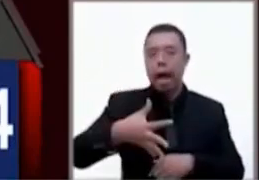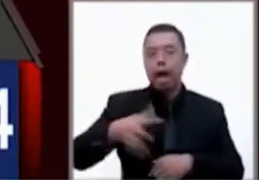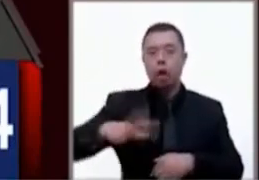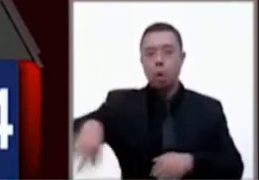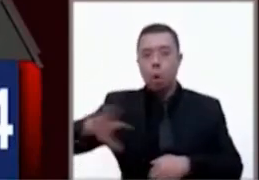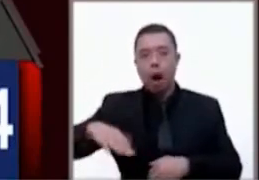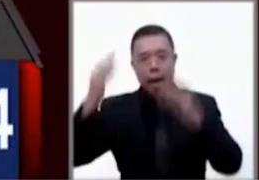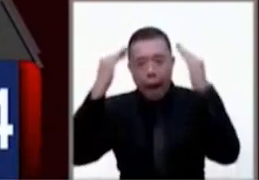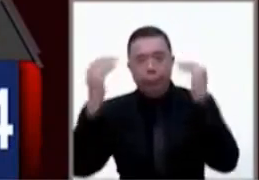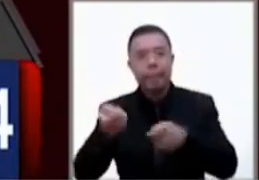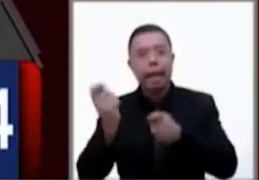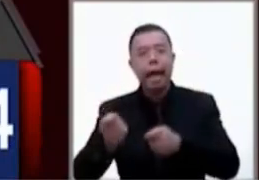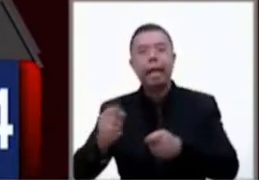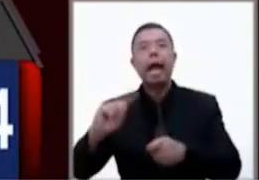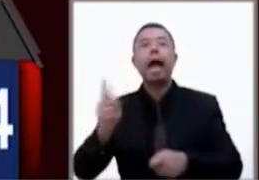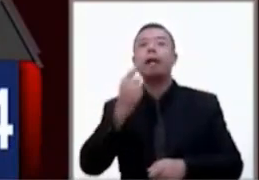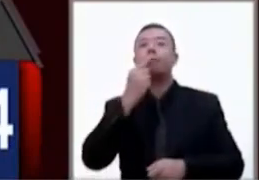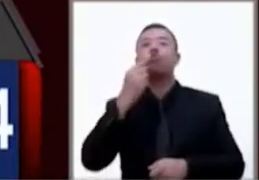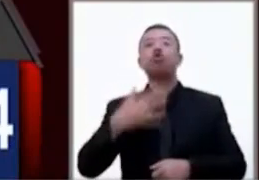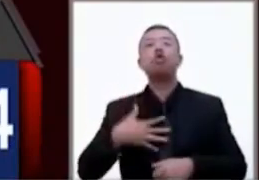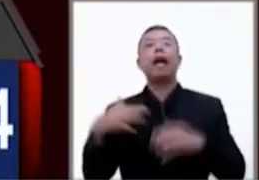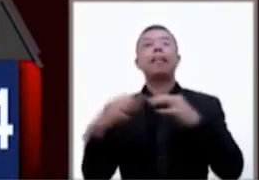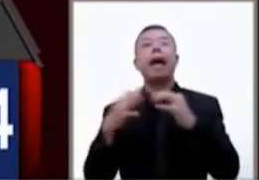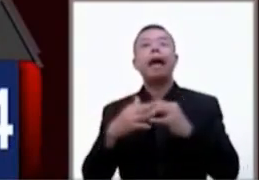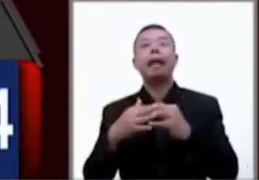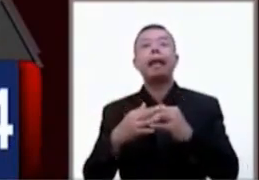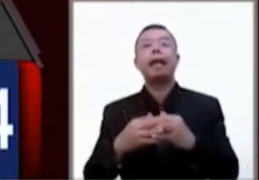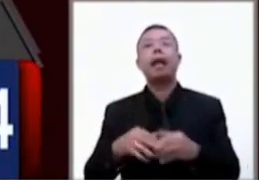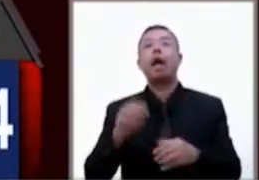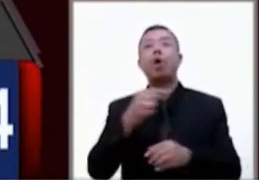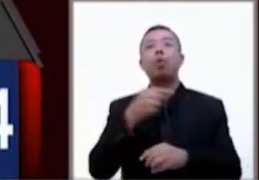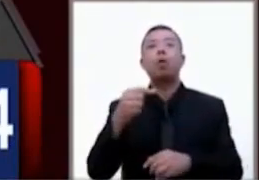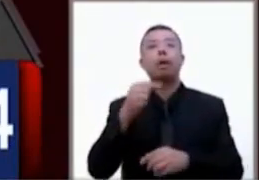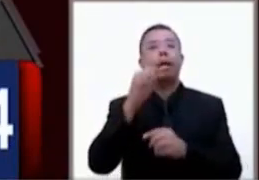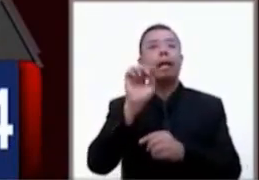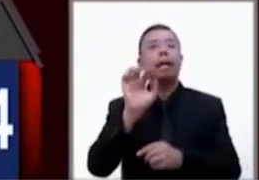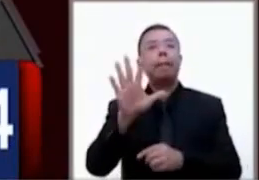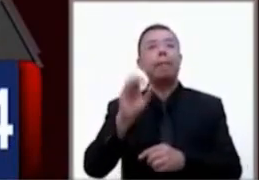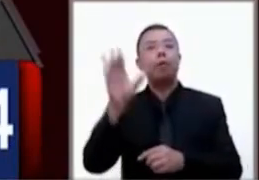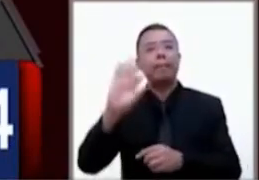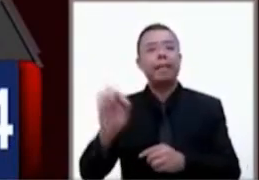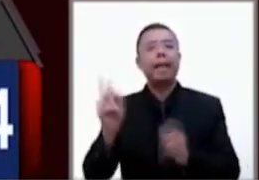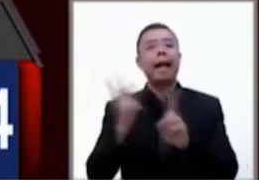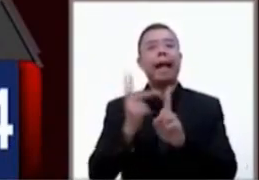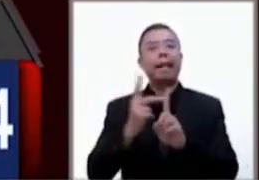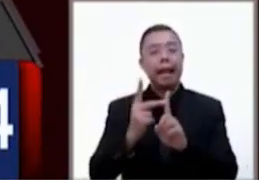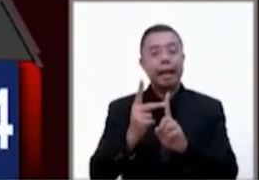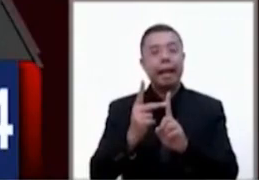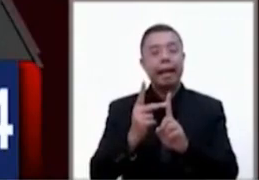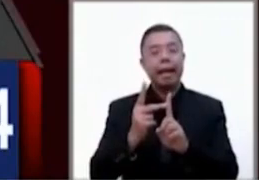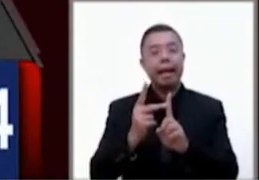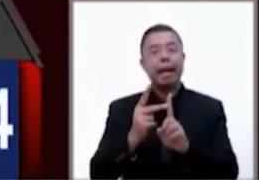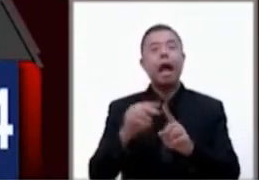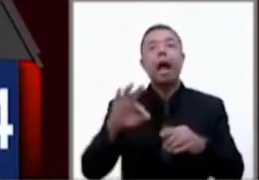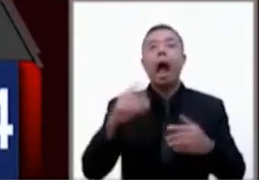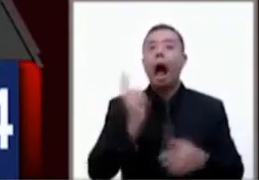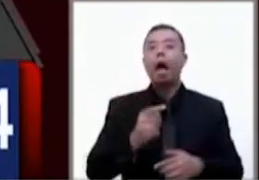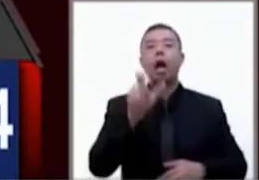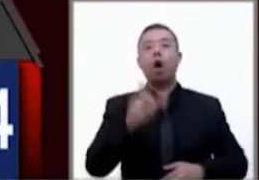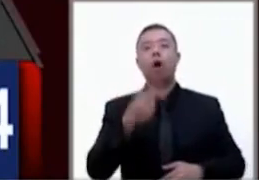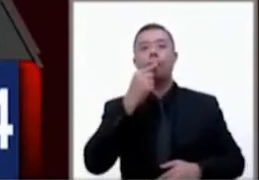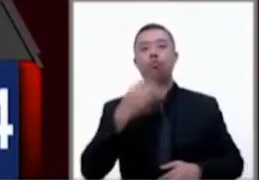rumah tangga petani hanya memiliki tanah setengah hektar. Sementara ada seseorang yang memiliki